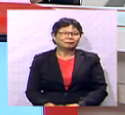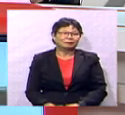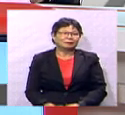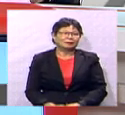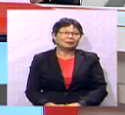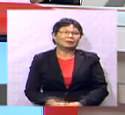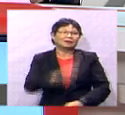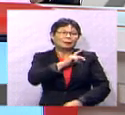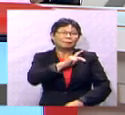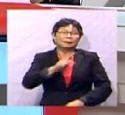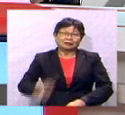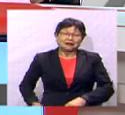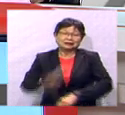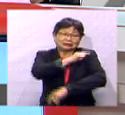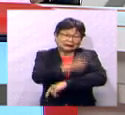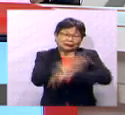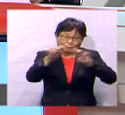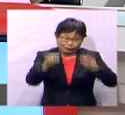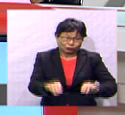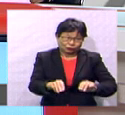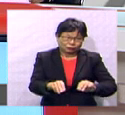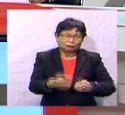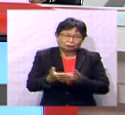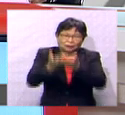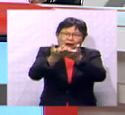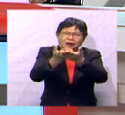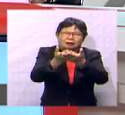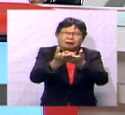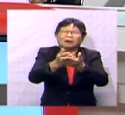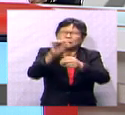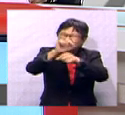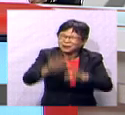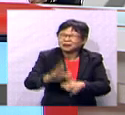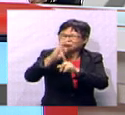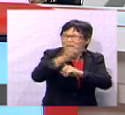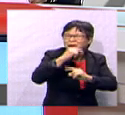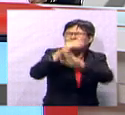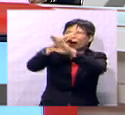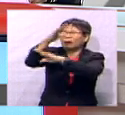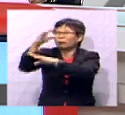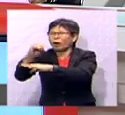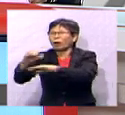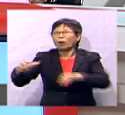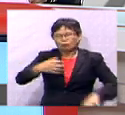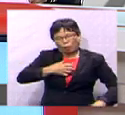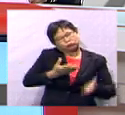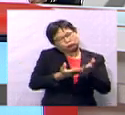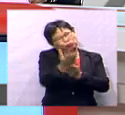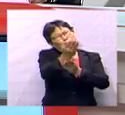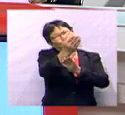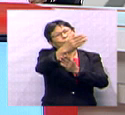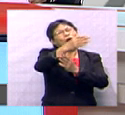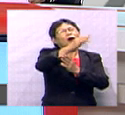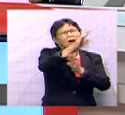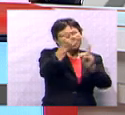Kementerian Tenaga Manusia menyarankan pekerja yang merasa kebajikan mereka tidak dibela syarikat membuat aduan terus kepada